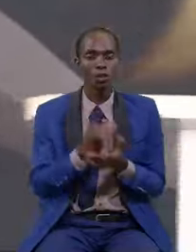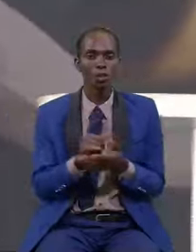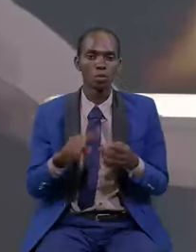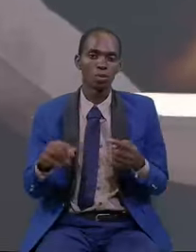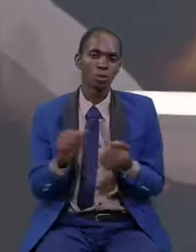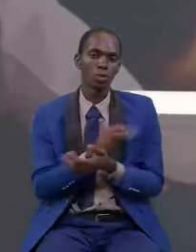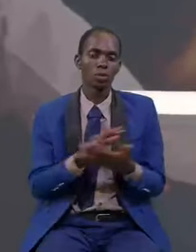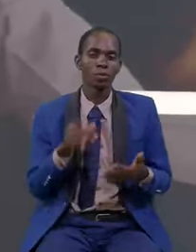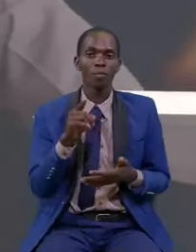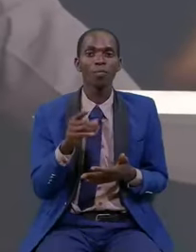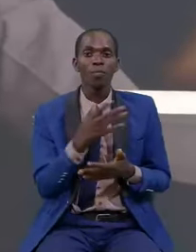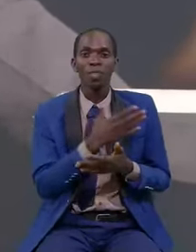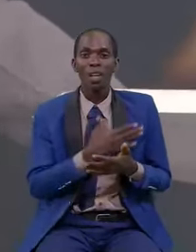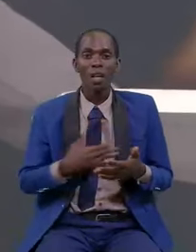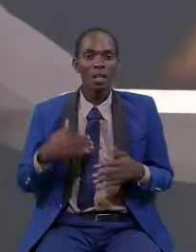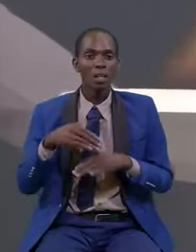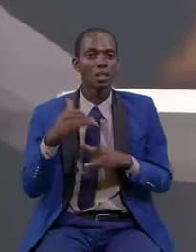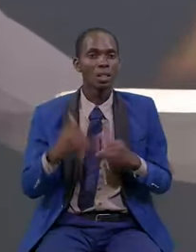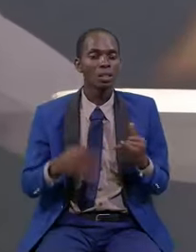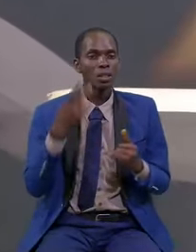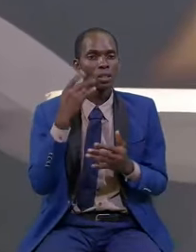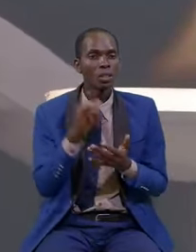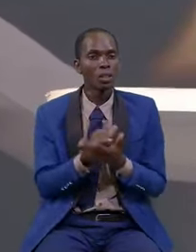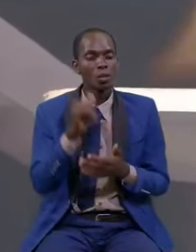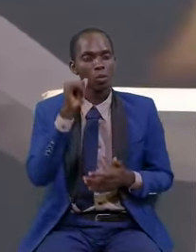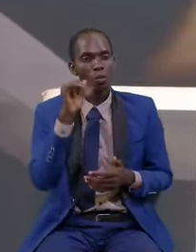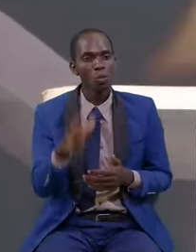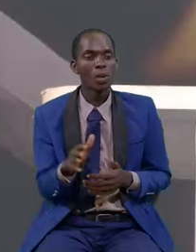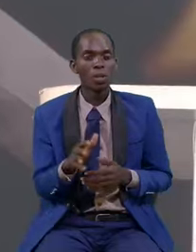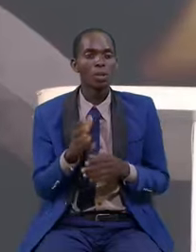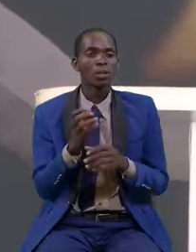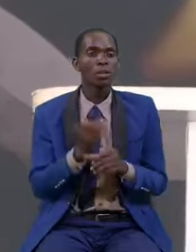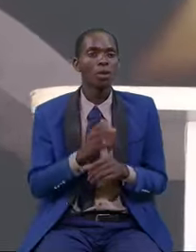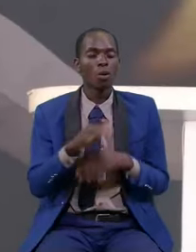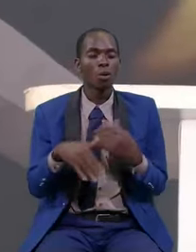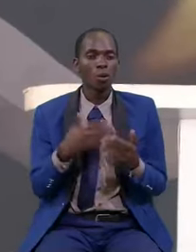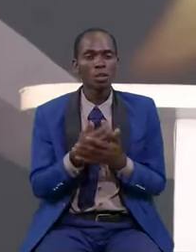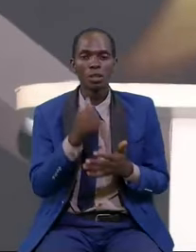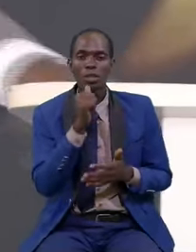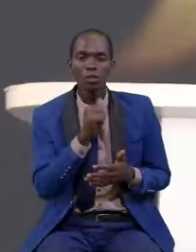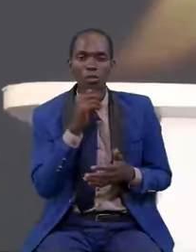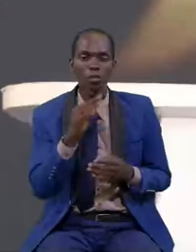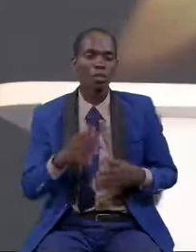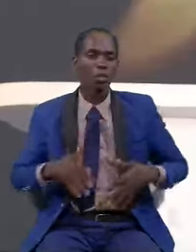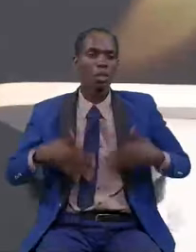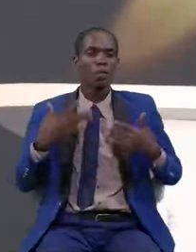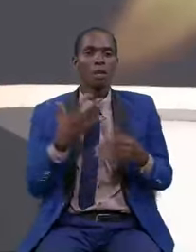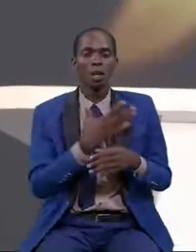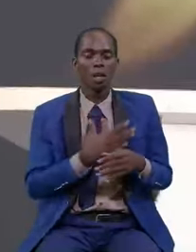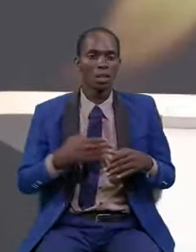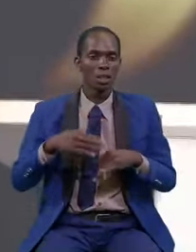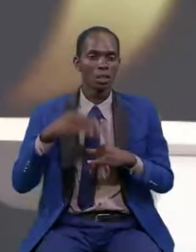crainte que la femme là va faire sortir tous vos secrets et va vous